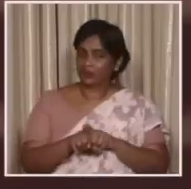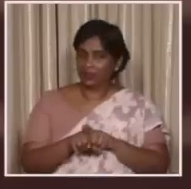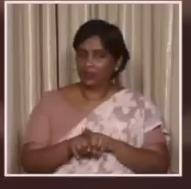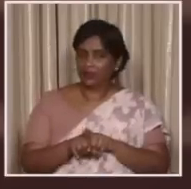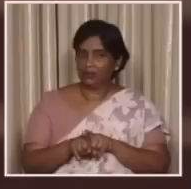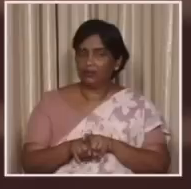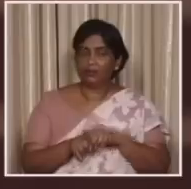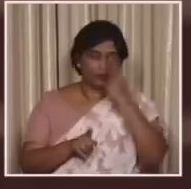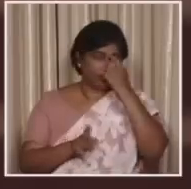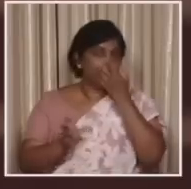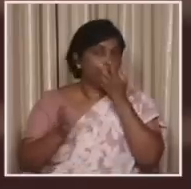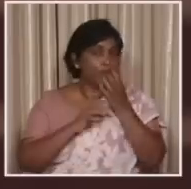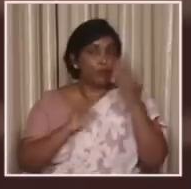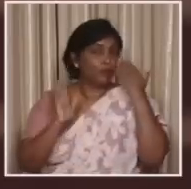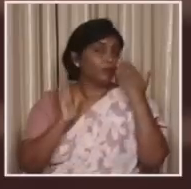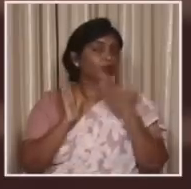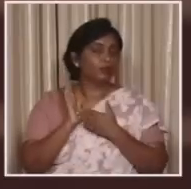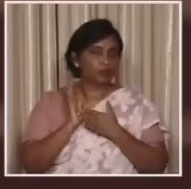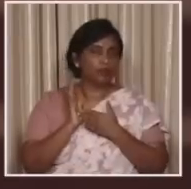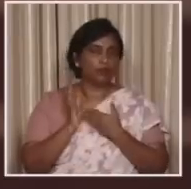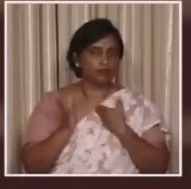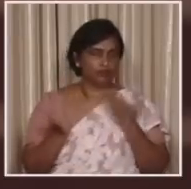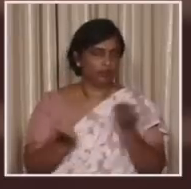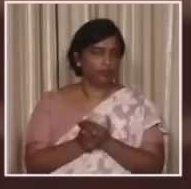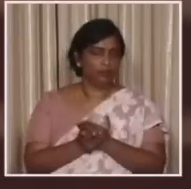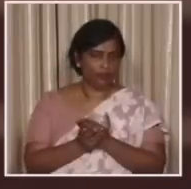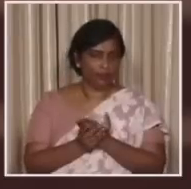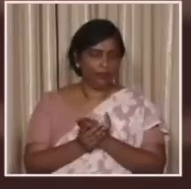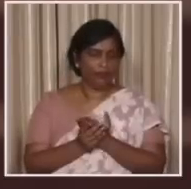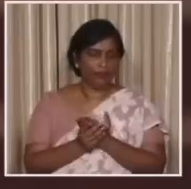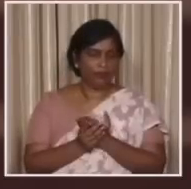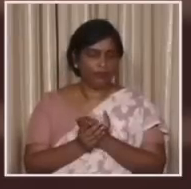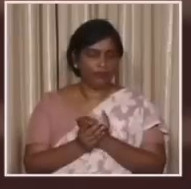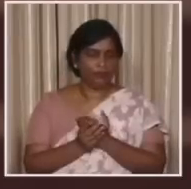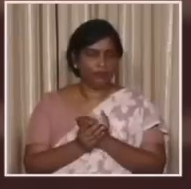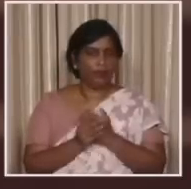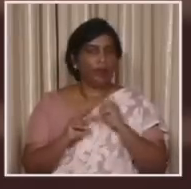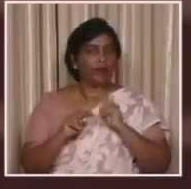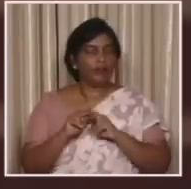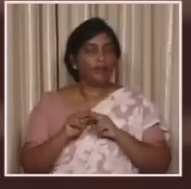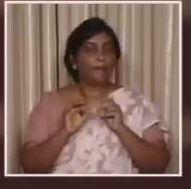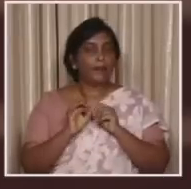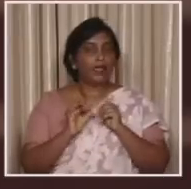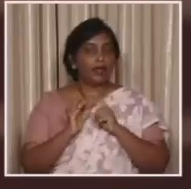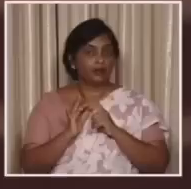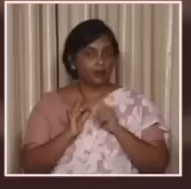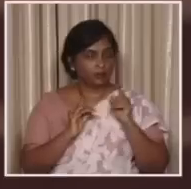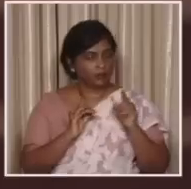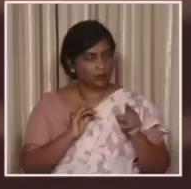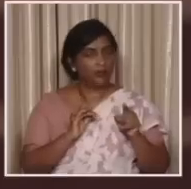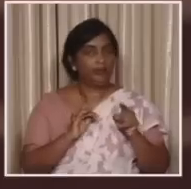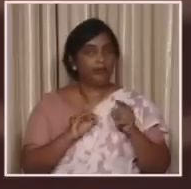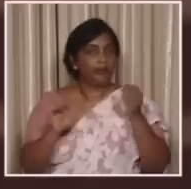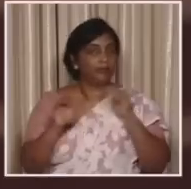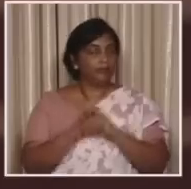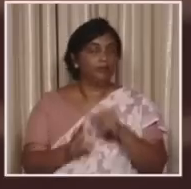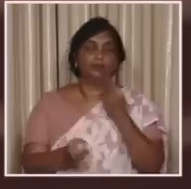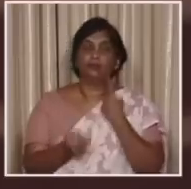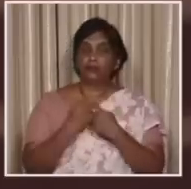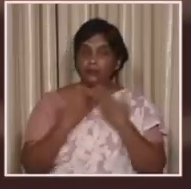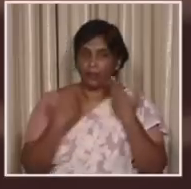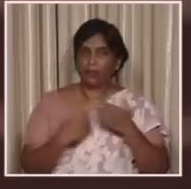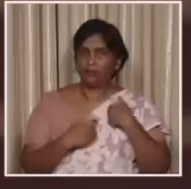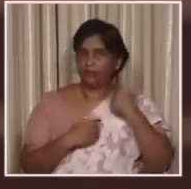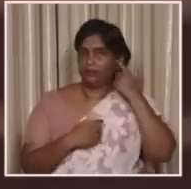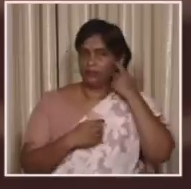මේ පාස්කු ප්‍රහාරය පිළිබඳව මංගව තියෙනවා FBI එක ඇවිල්ලා මේක පරීක්ෂණයක් කරා.